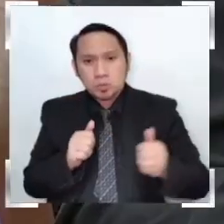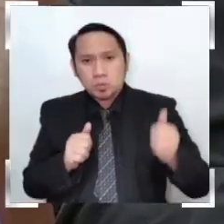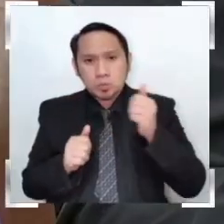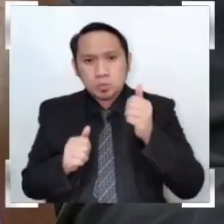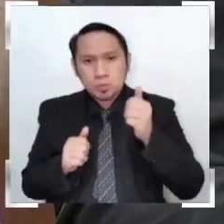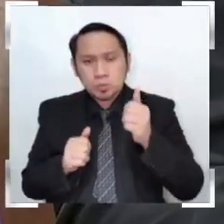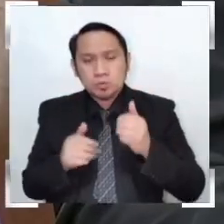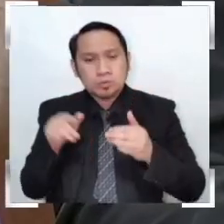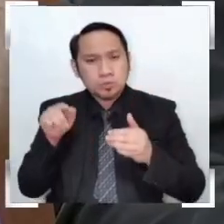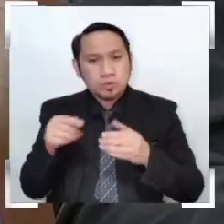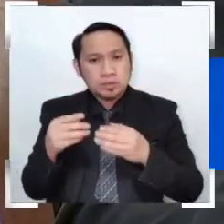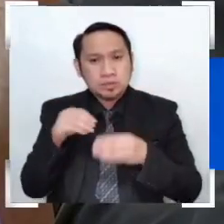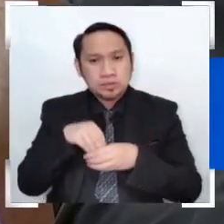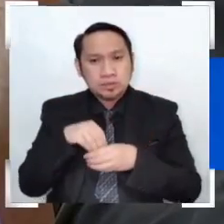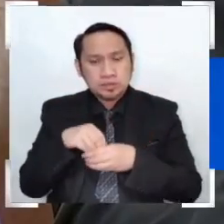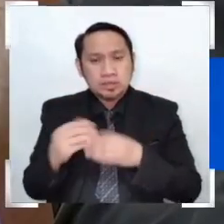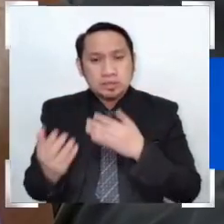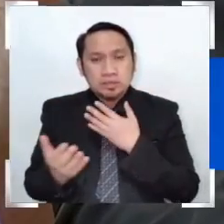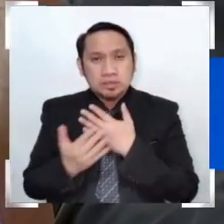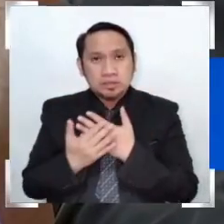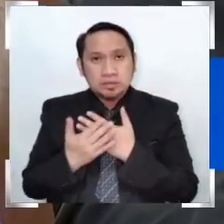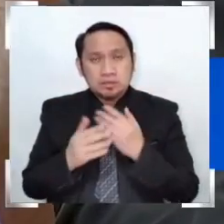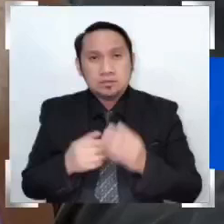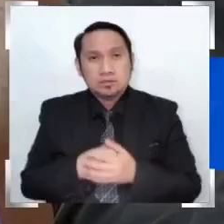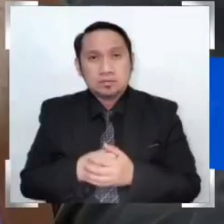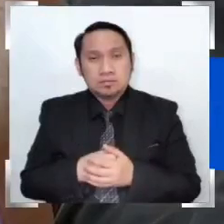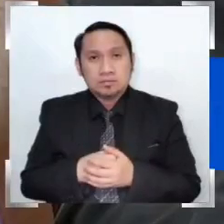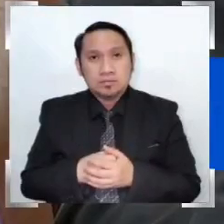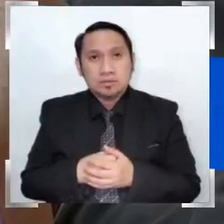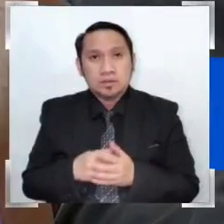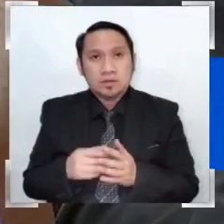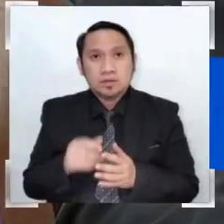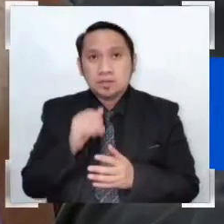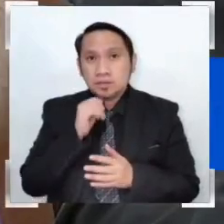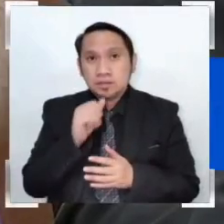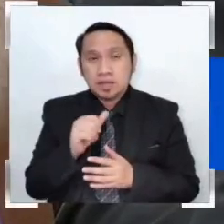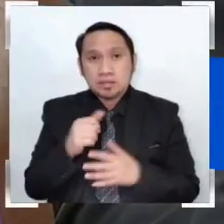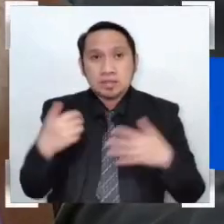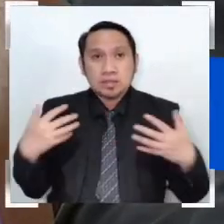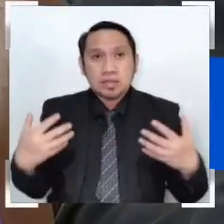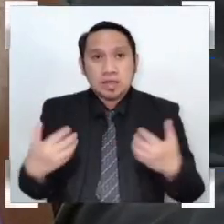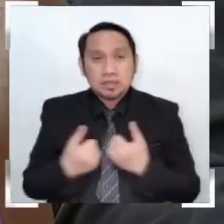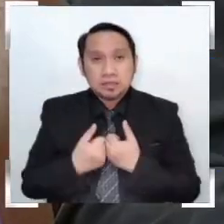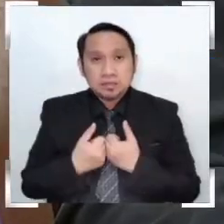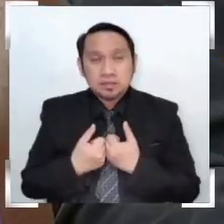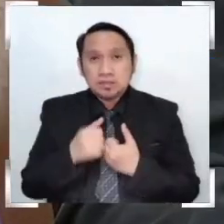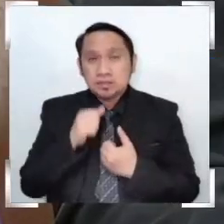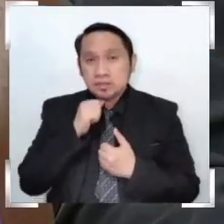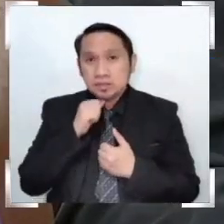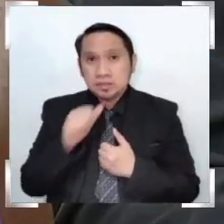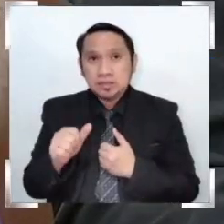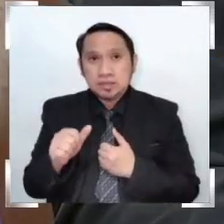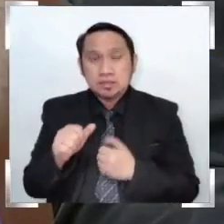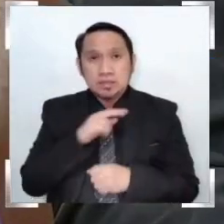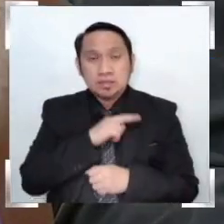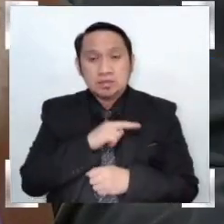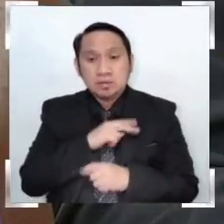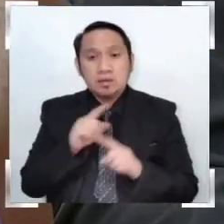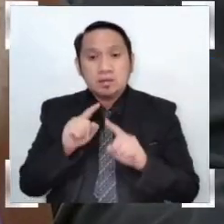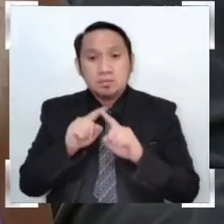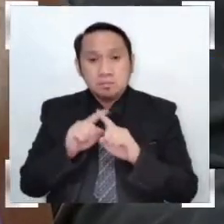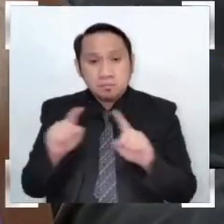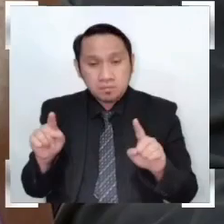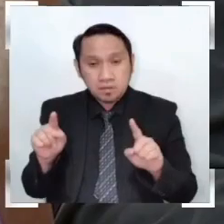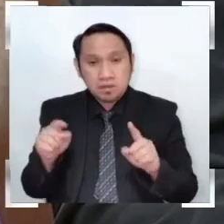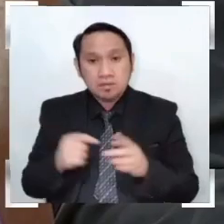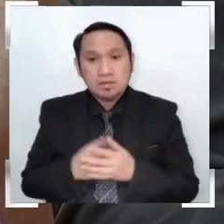Ang pagkamatay ni John Villamor ay isang hindi po aksidente, hindi po atake ng natural, ngunit isa po ang